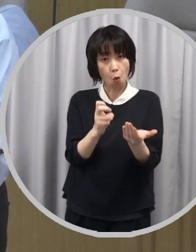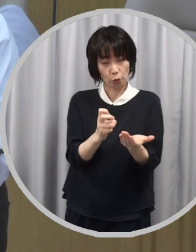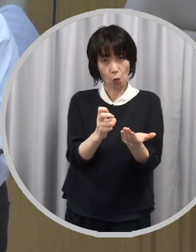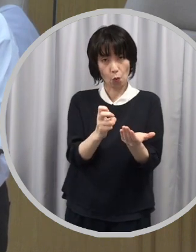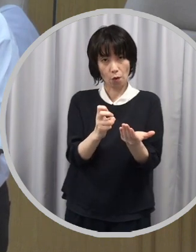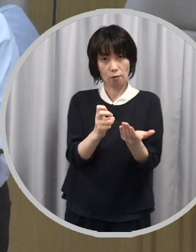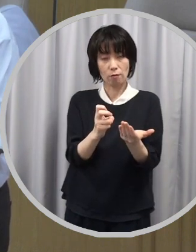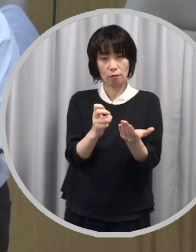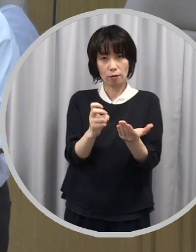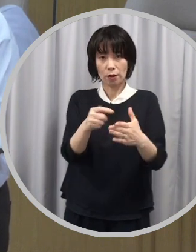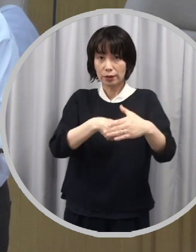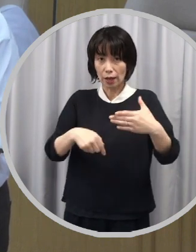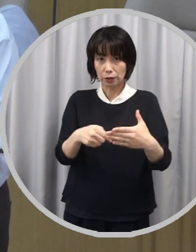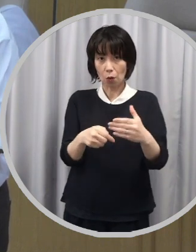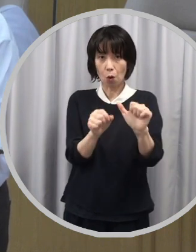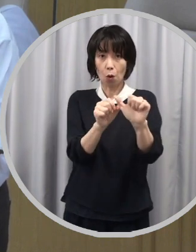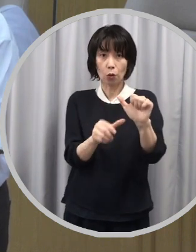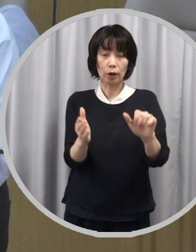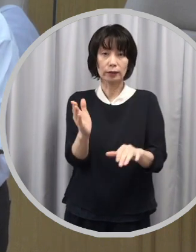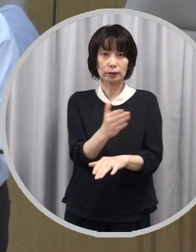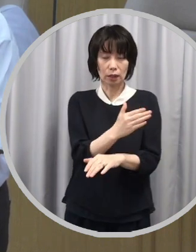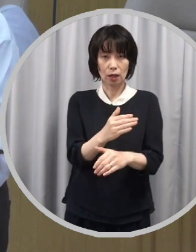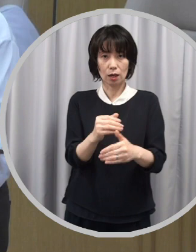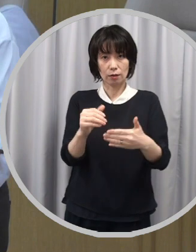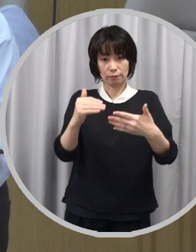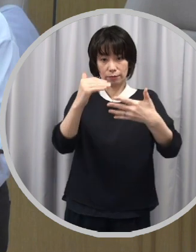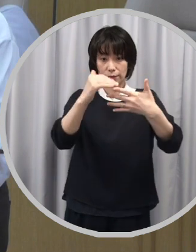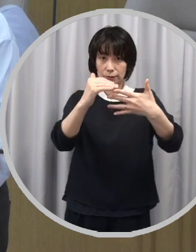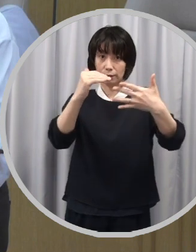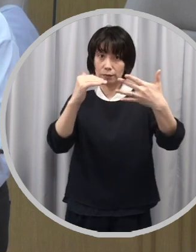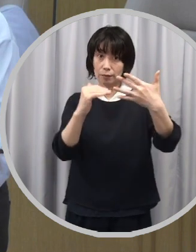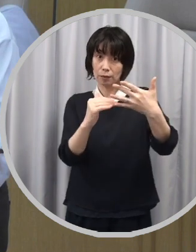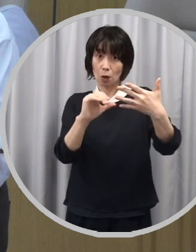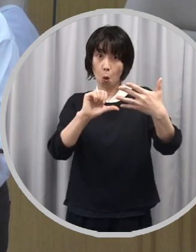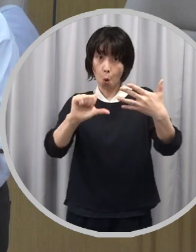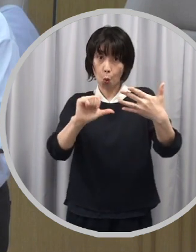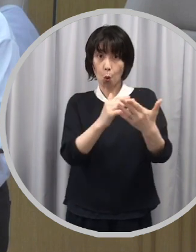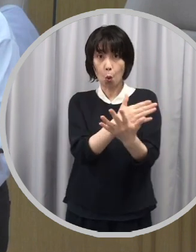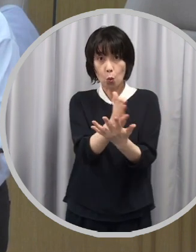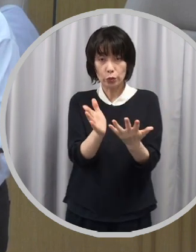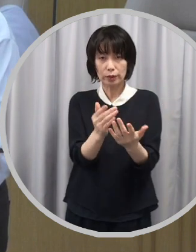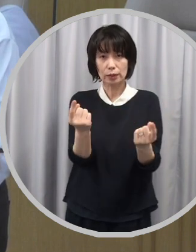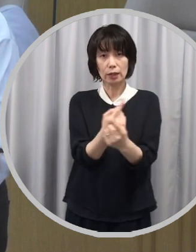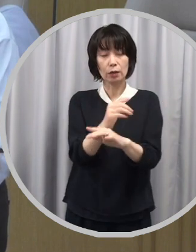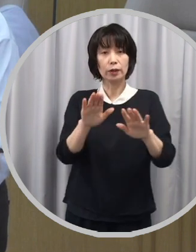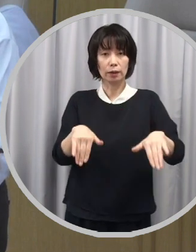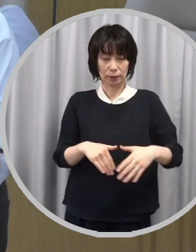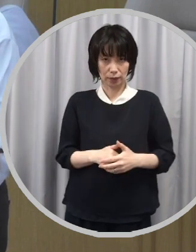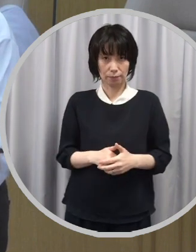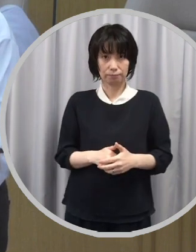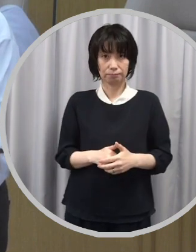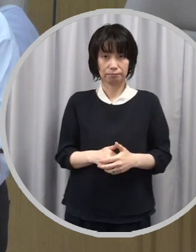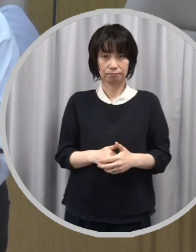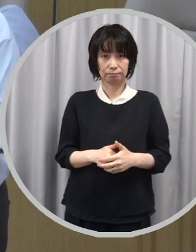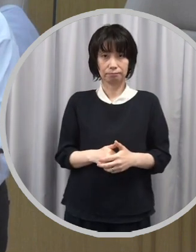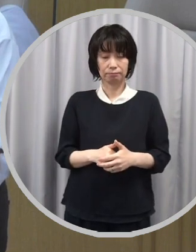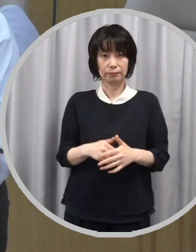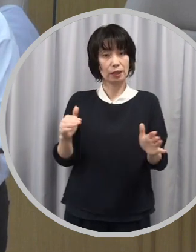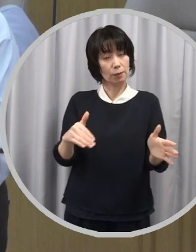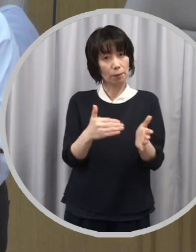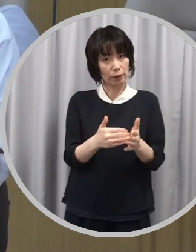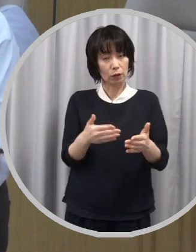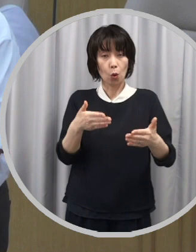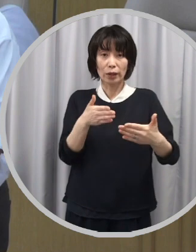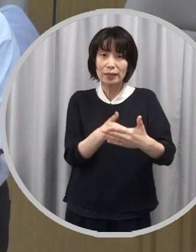感染症法上の位置づけが5月から5類感染症に移行されたことにより、これまでの規